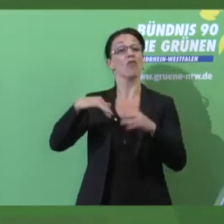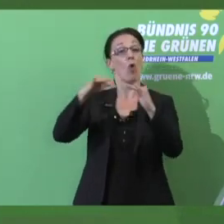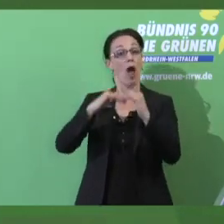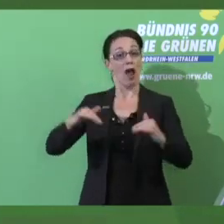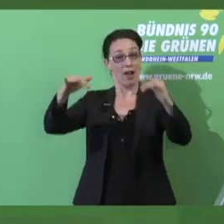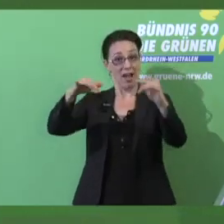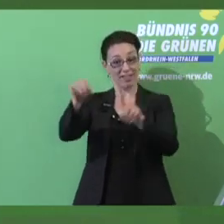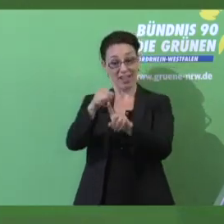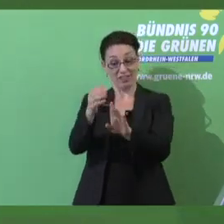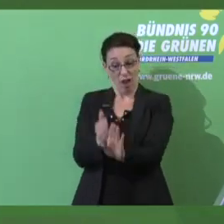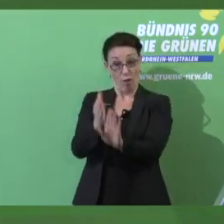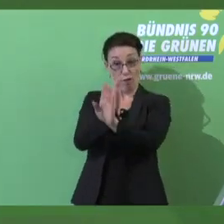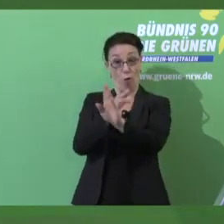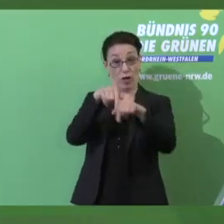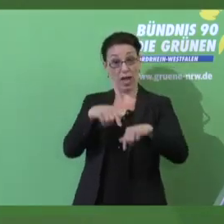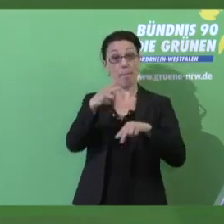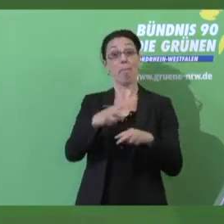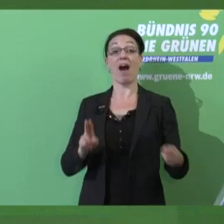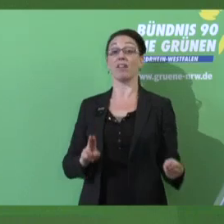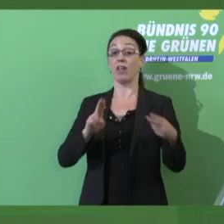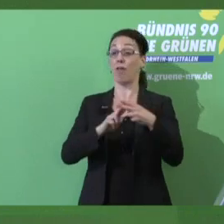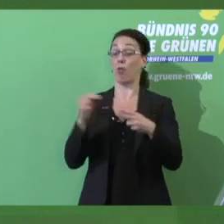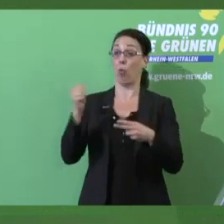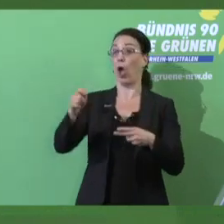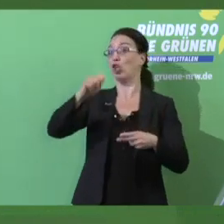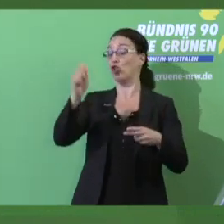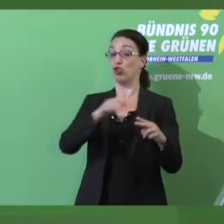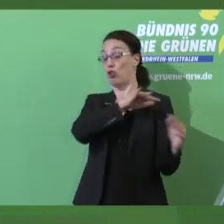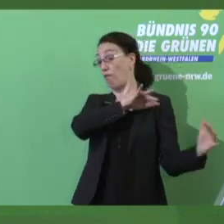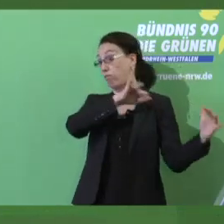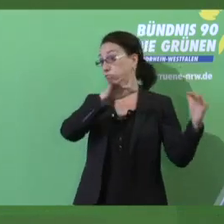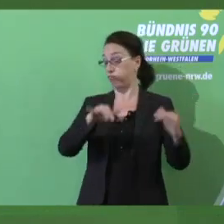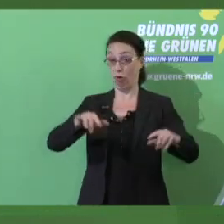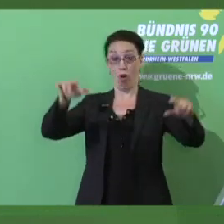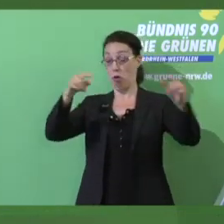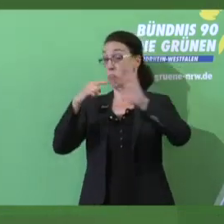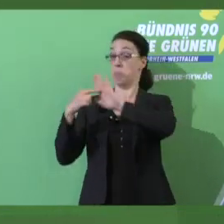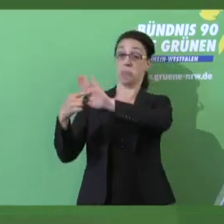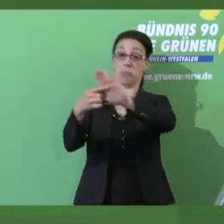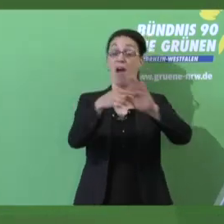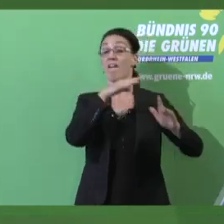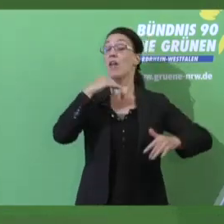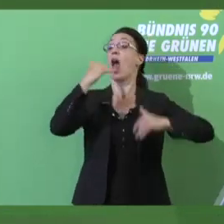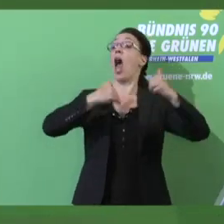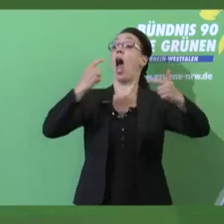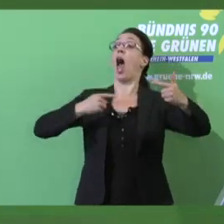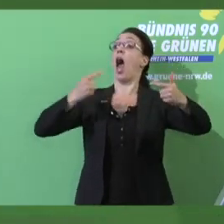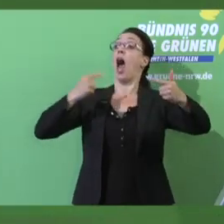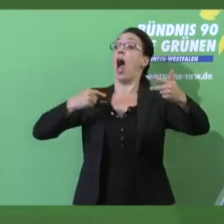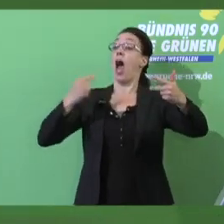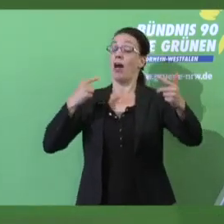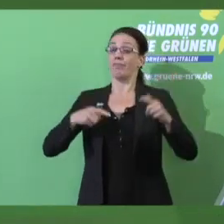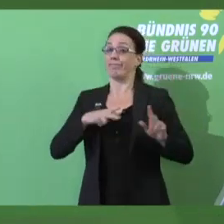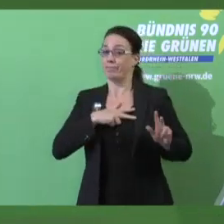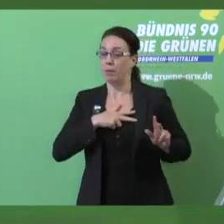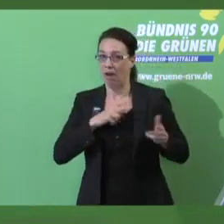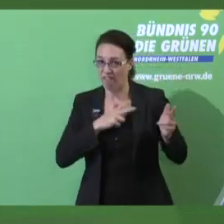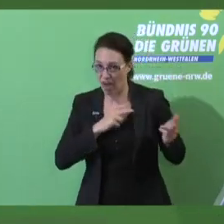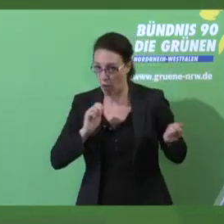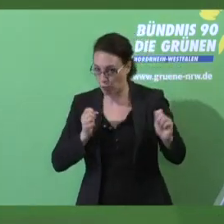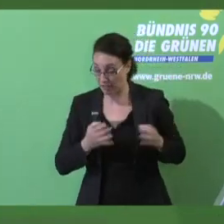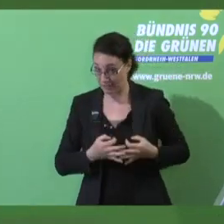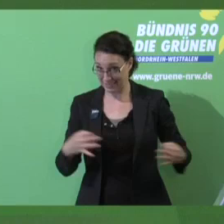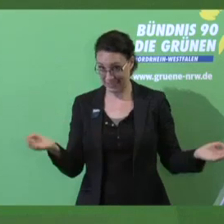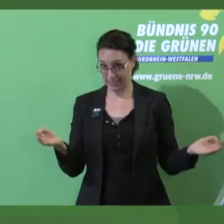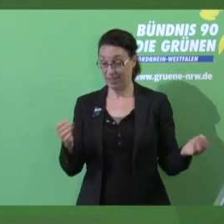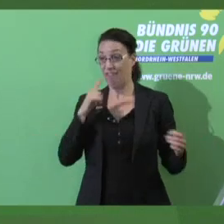als Ministerpräsident. Große Inszenierung in Düsseldorf, viel angekündigt, nichts umgesetzt. Wenn es jetzt diese Signale gibt, dass der RX endlich